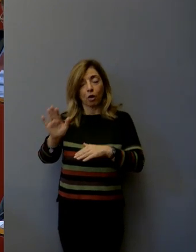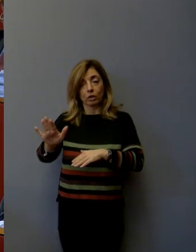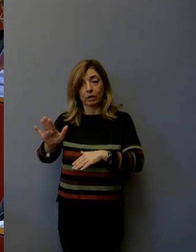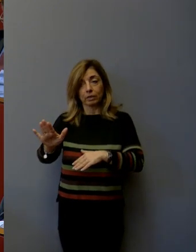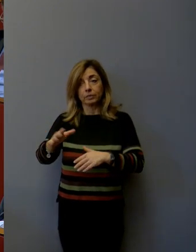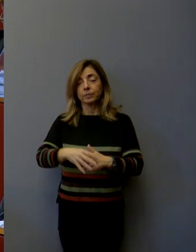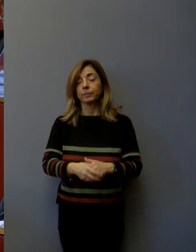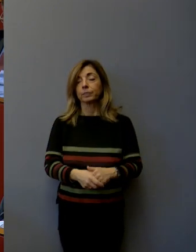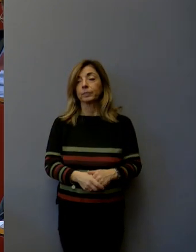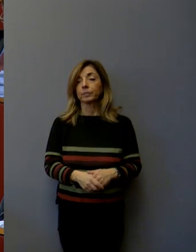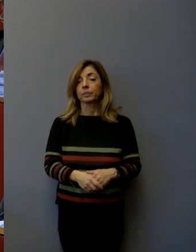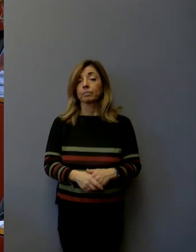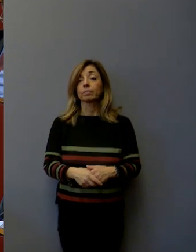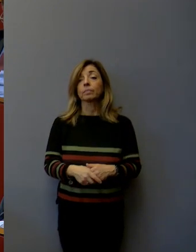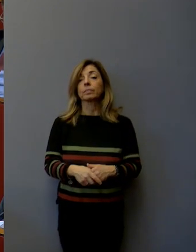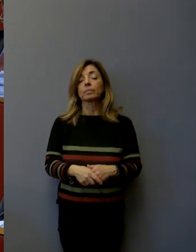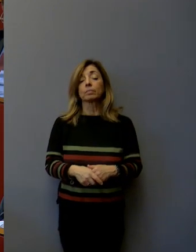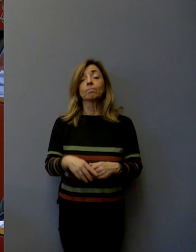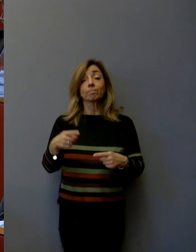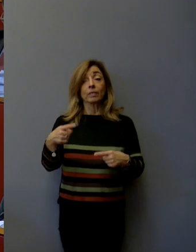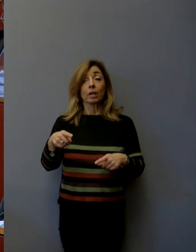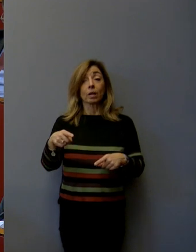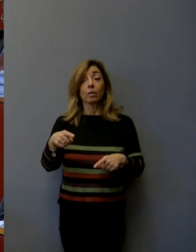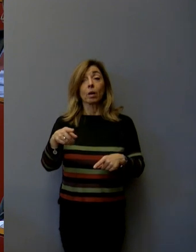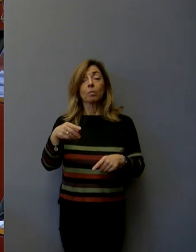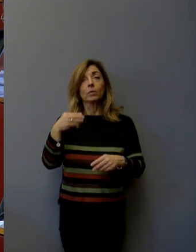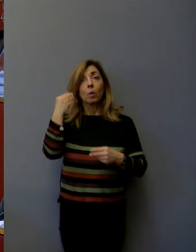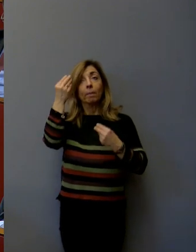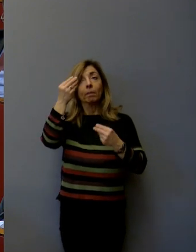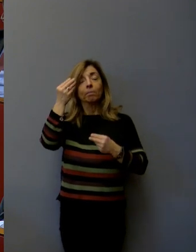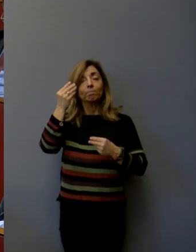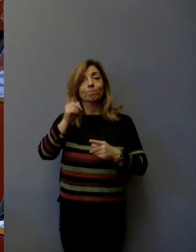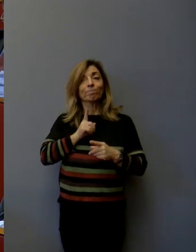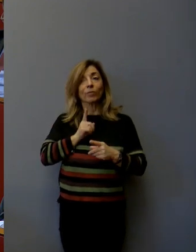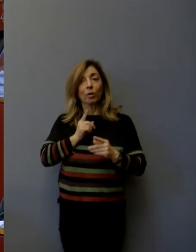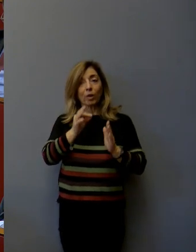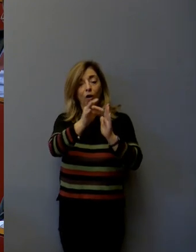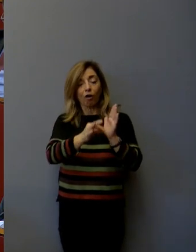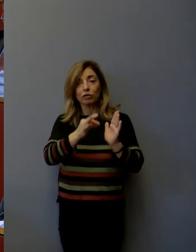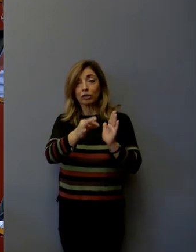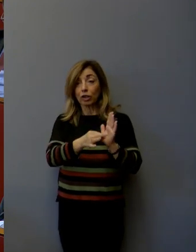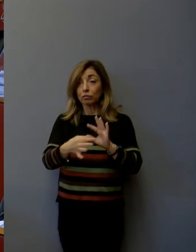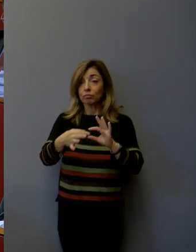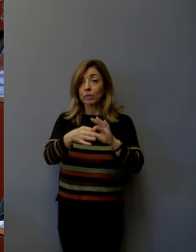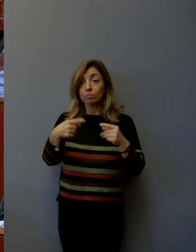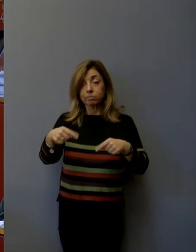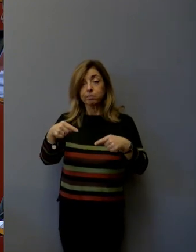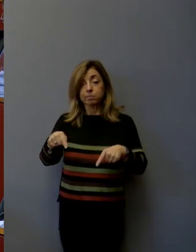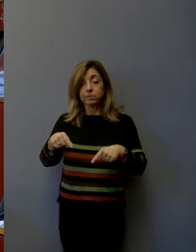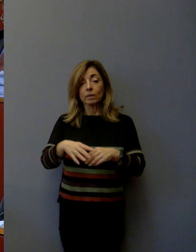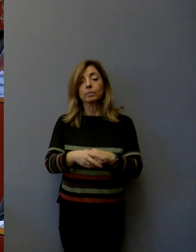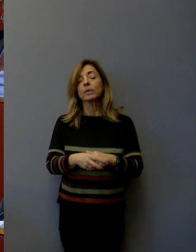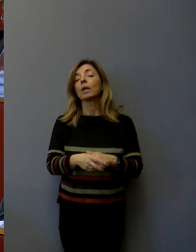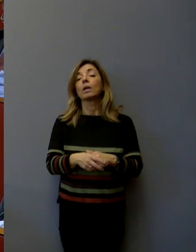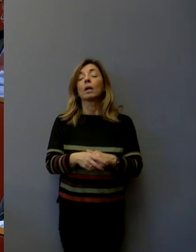questa è un po' la premessa da cui sono partita per gare di verificare rispetto ad alcune zone della città che